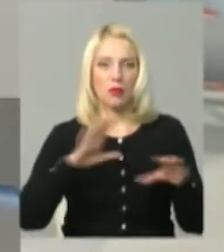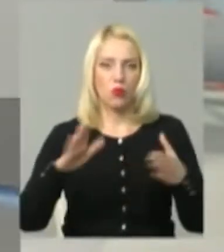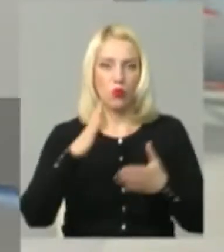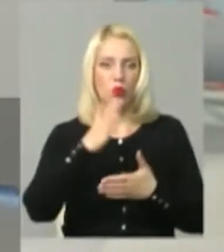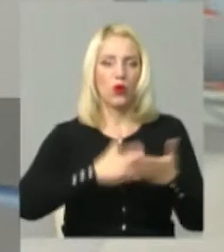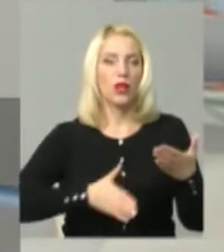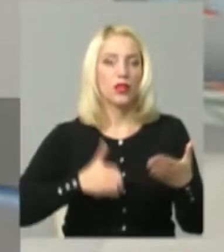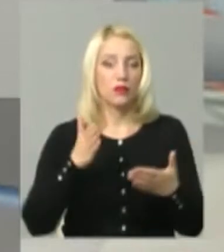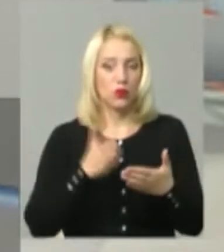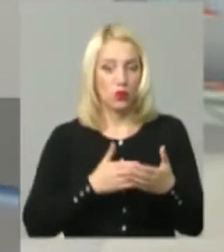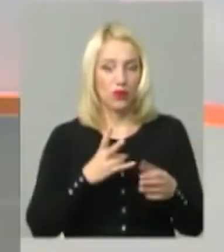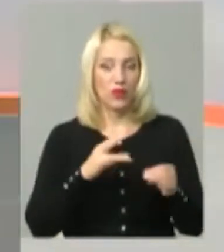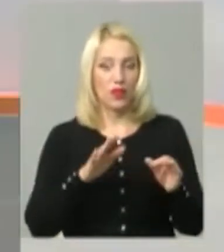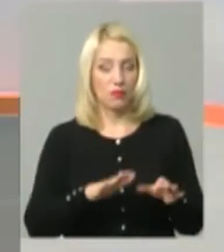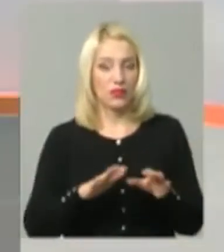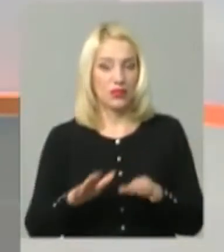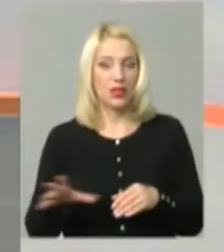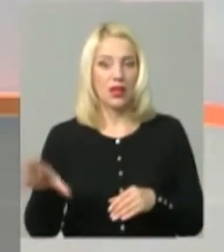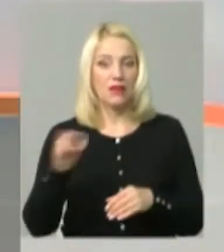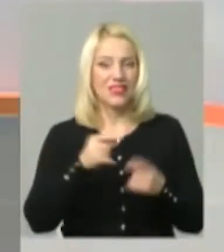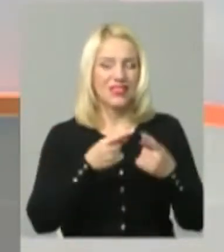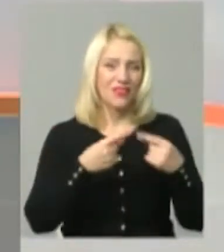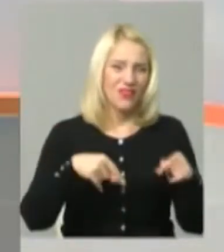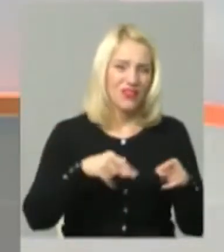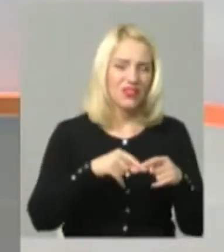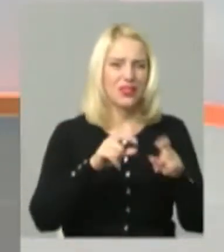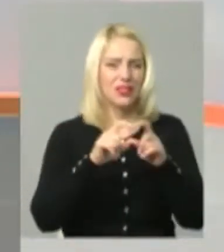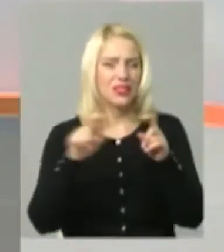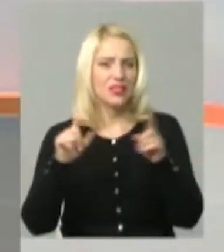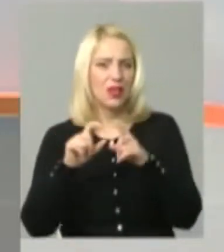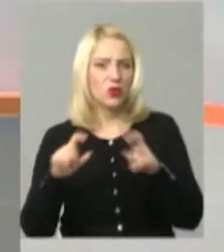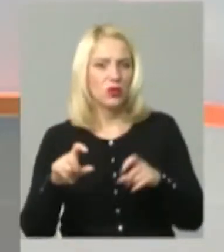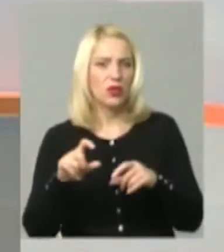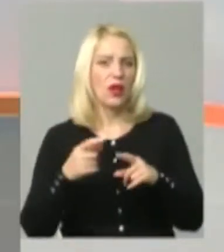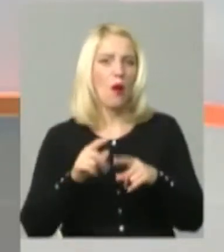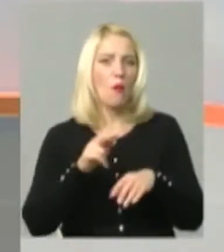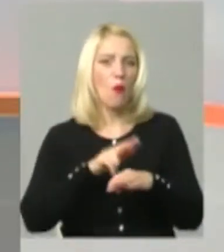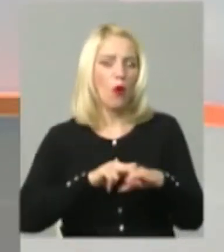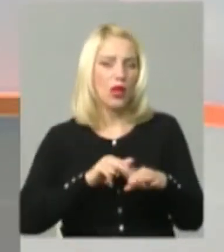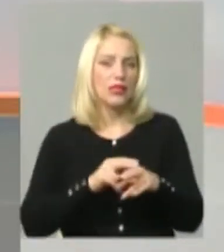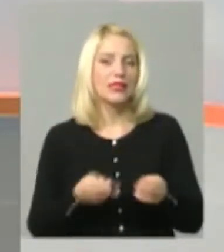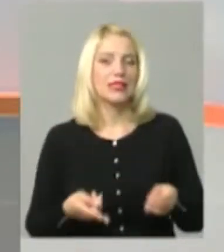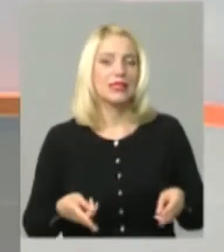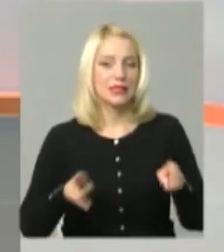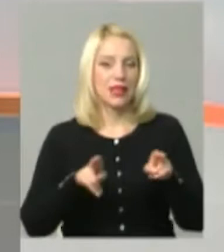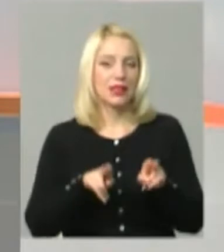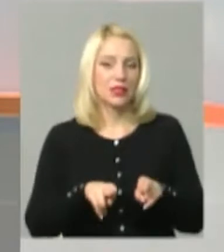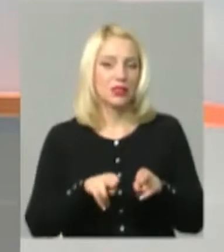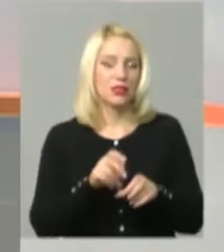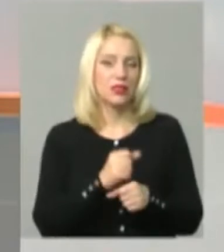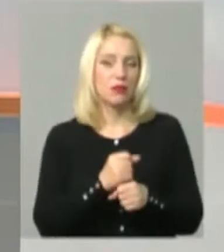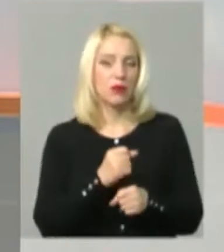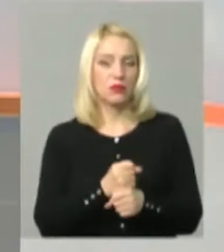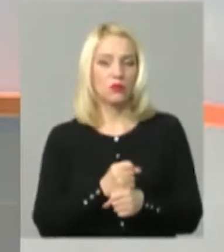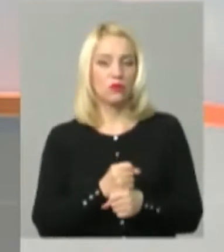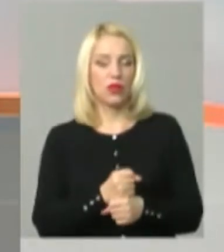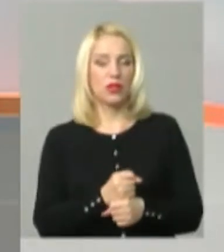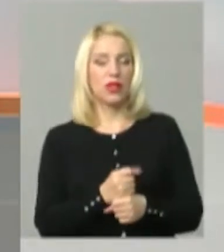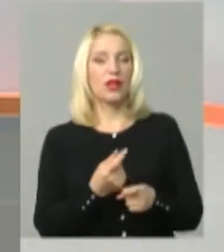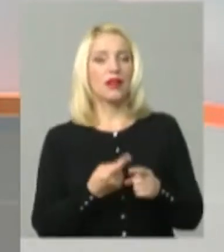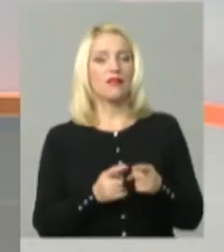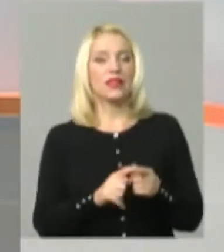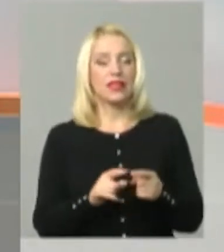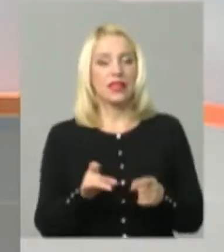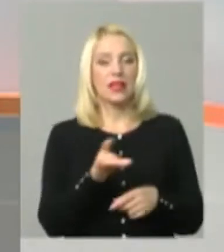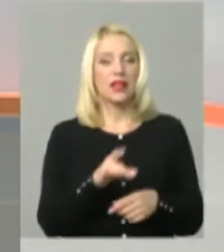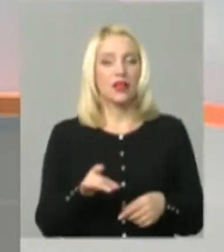на місцях. Тобто всі відділи, відділення, сектори поліції залишилися працювати в